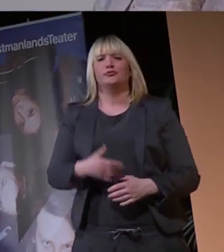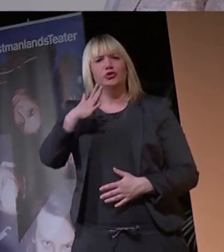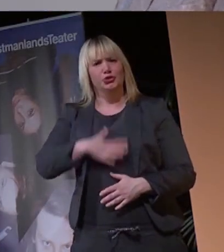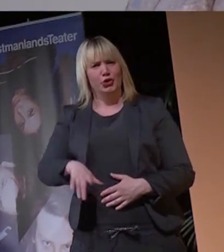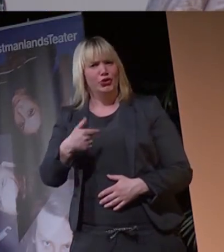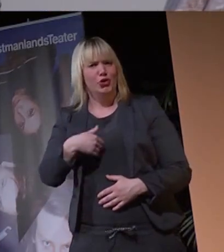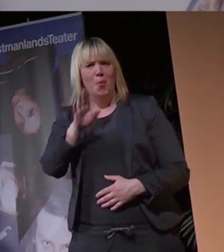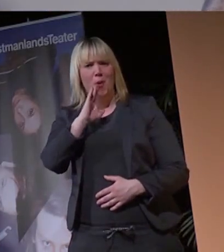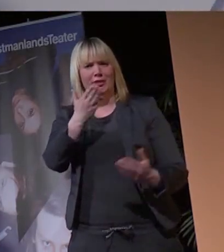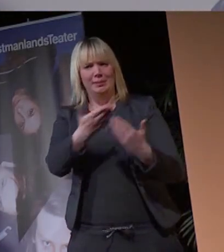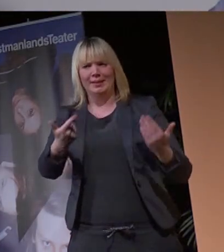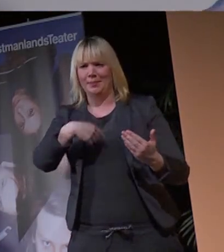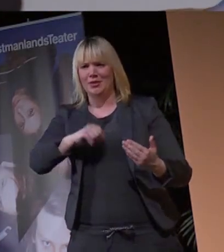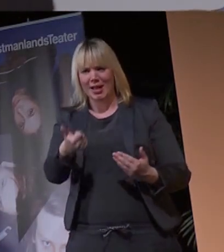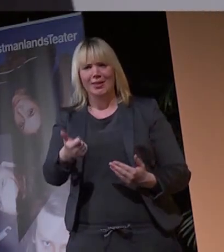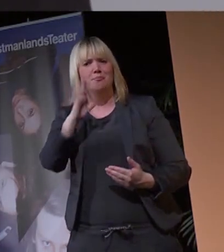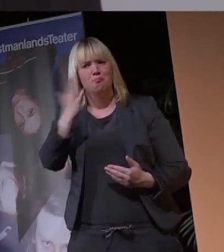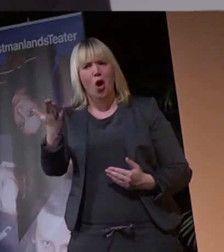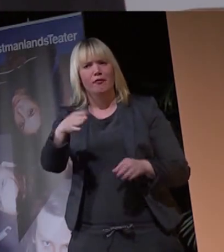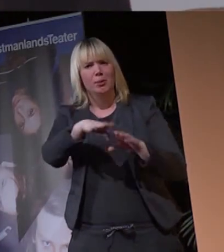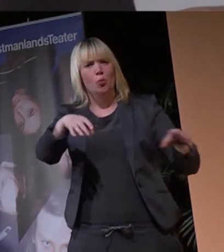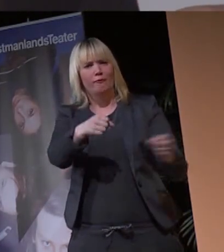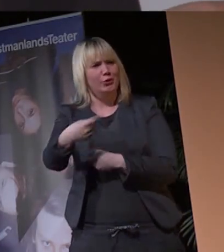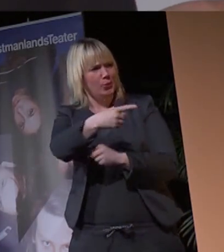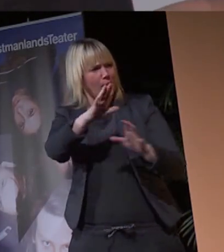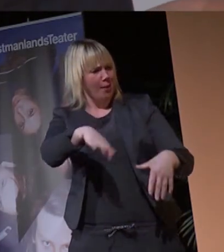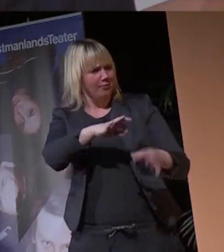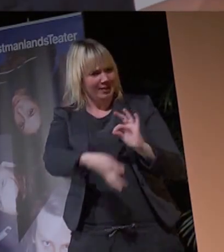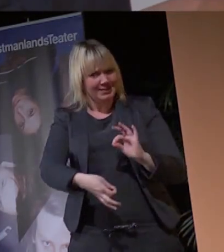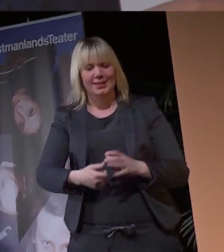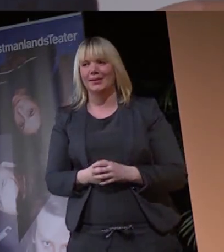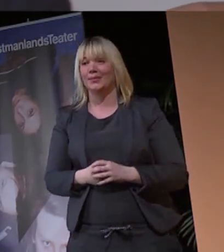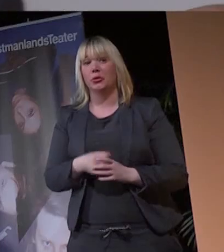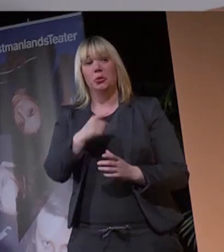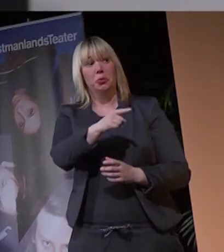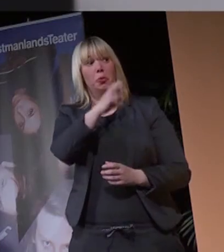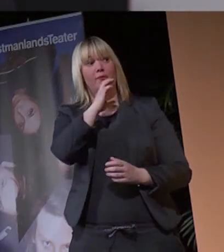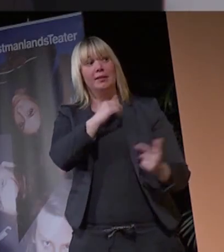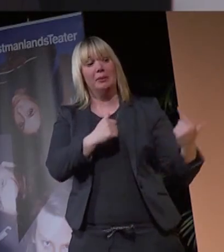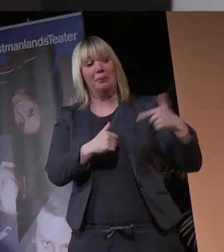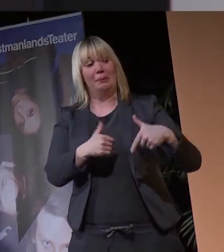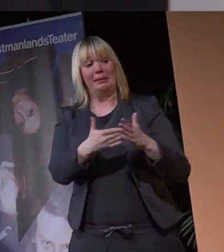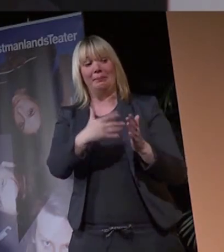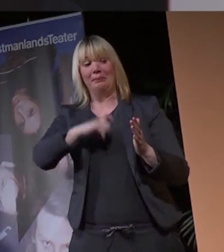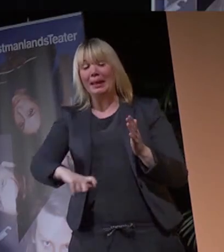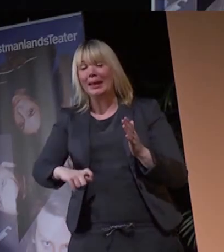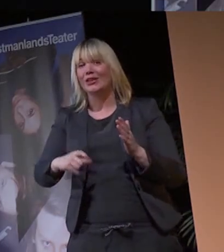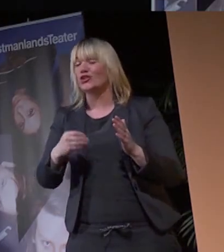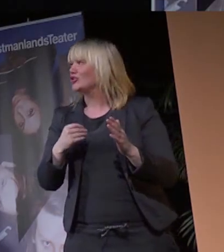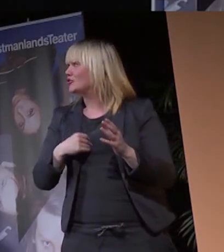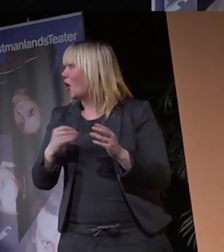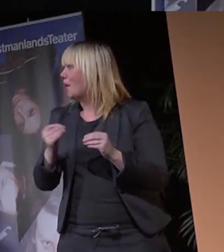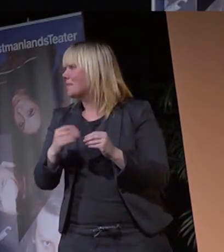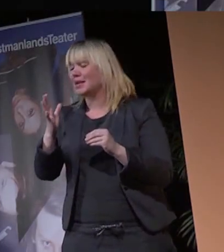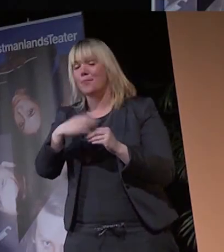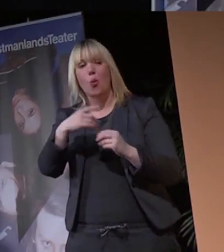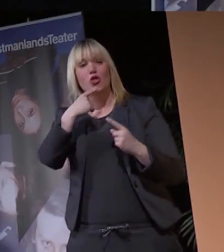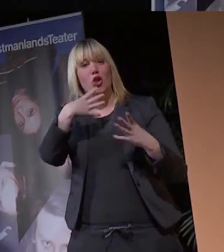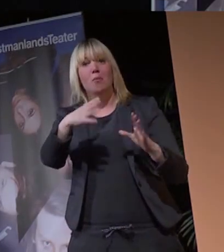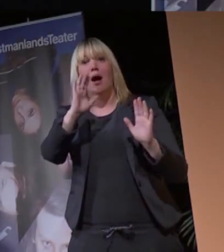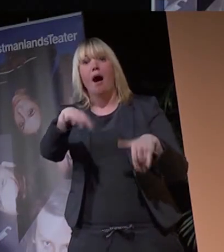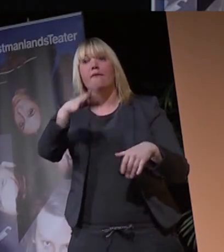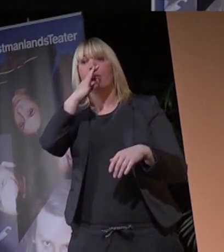det. Mm. Ja, jag kan ju, medan du häller upp vatten åt mig, så kan jag säga att vi har ju skickat ut frågor i